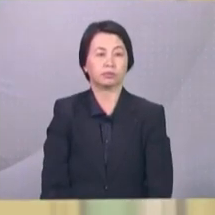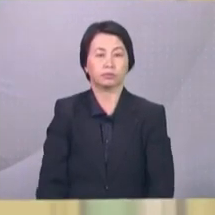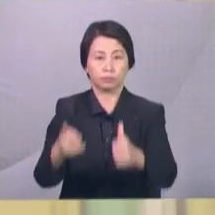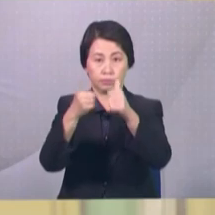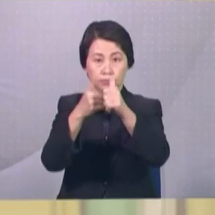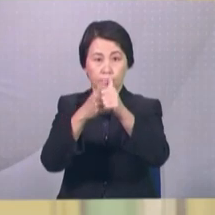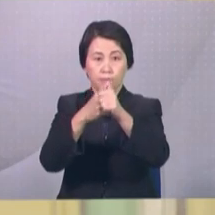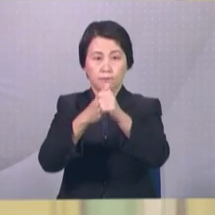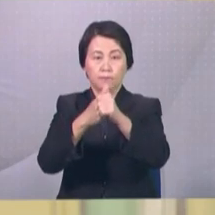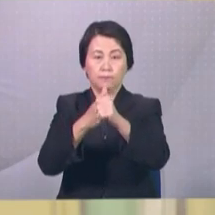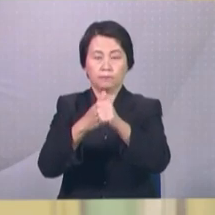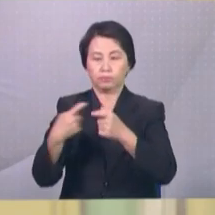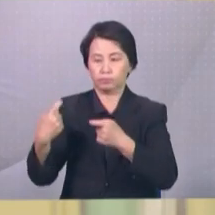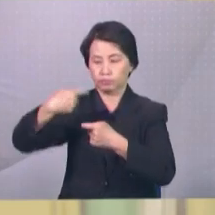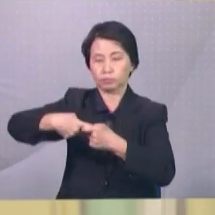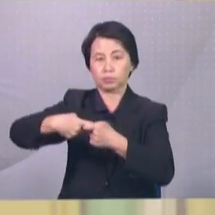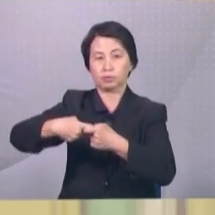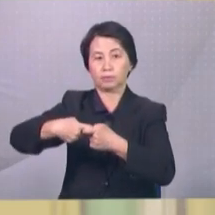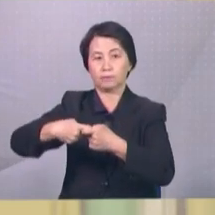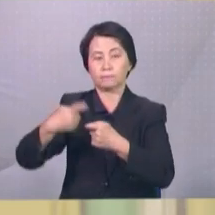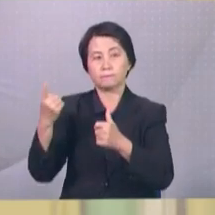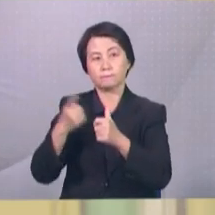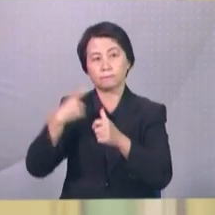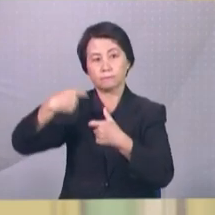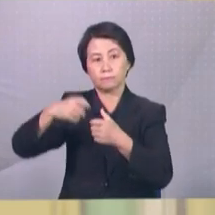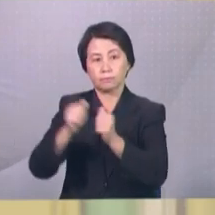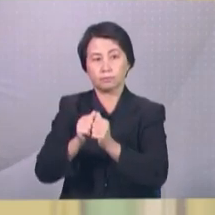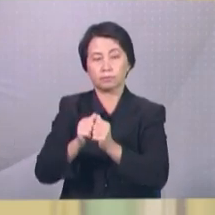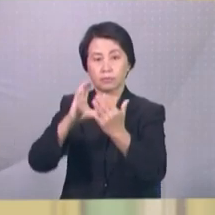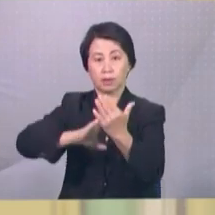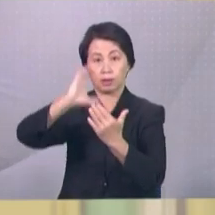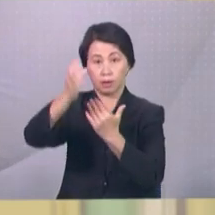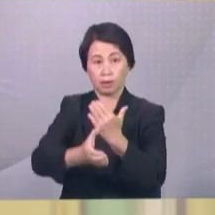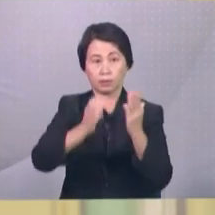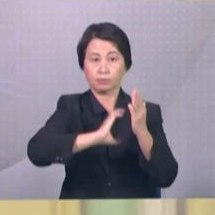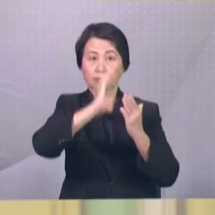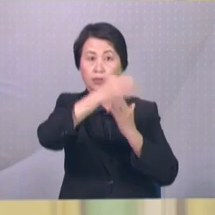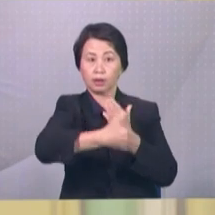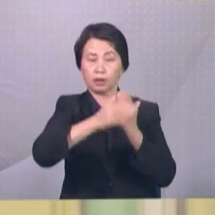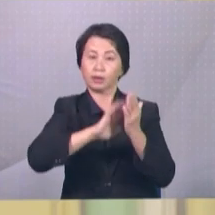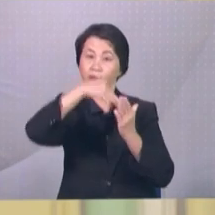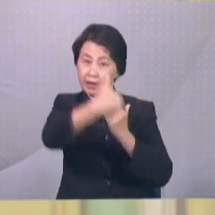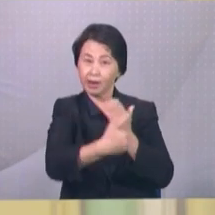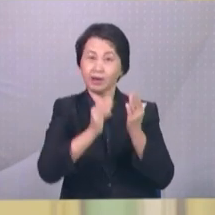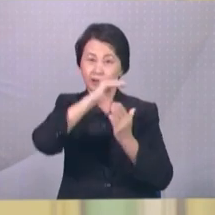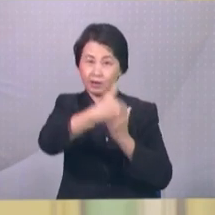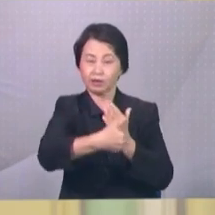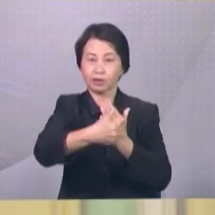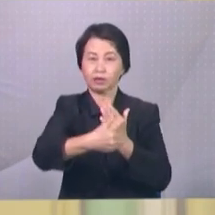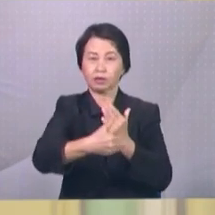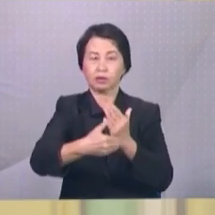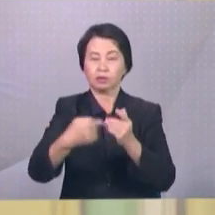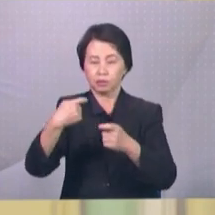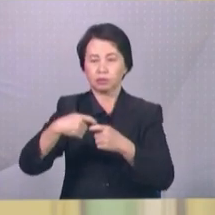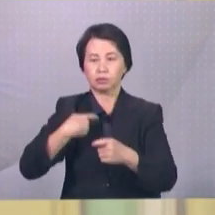Pertama sekali, berkaitan dengan takwim, berkaitan dengan penggap persekolahan, sebarang makluman berkaitan hal